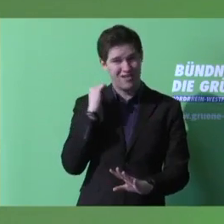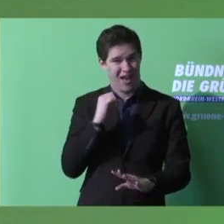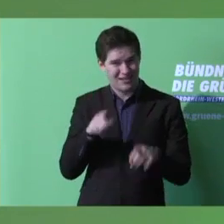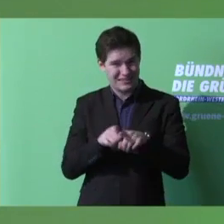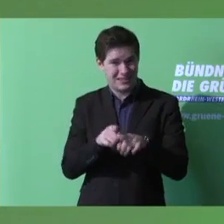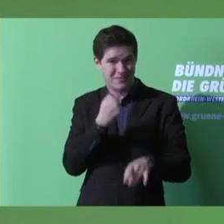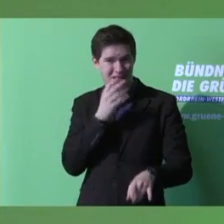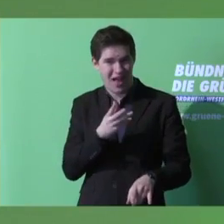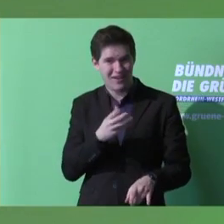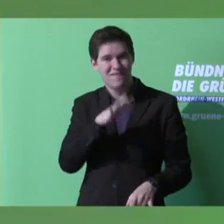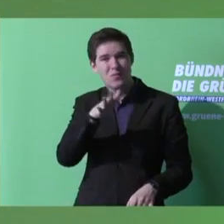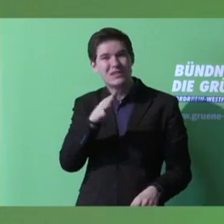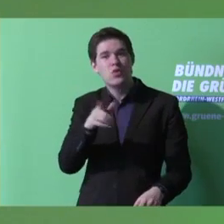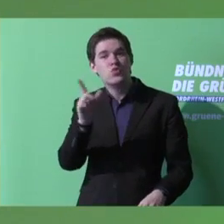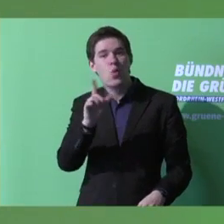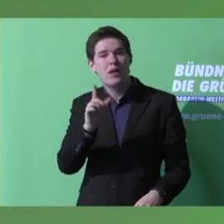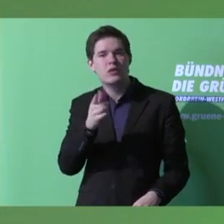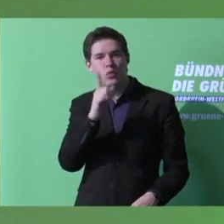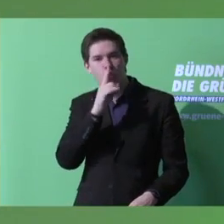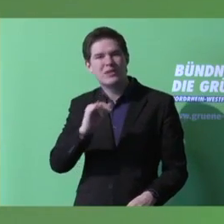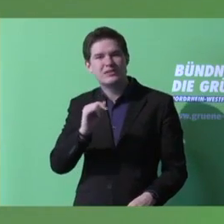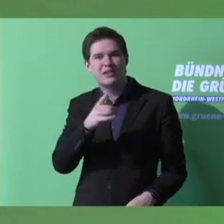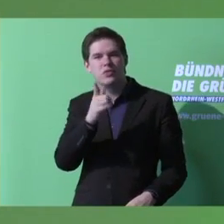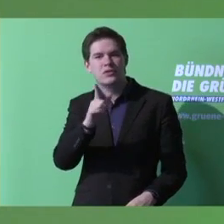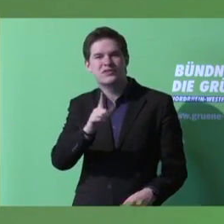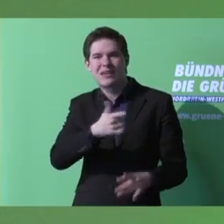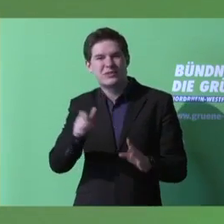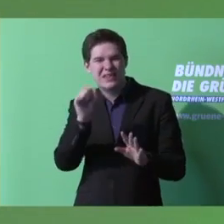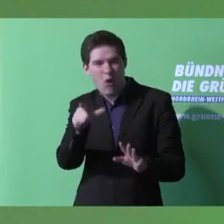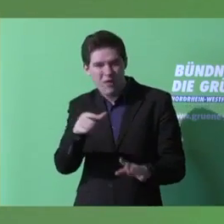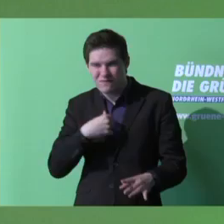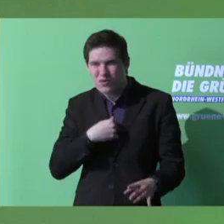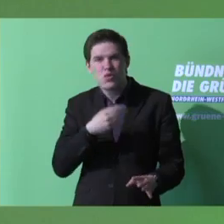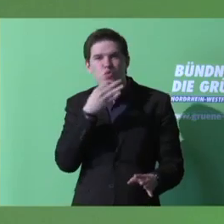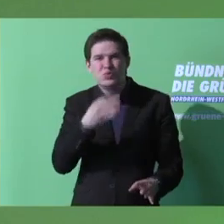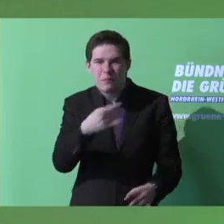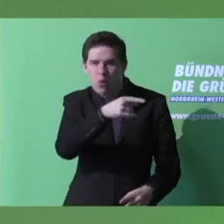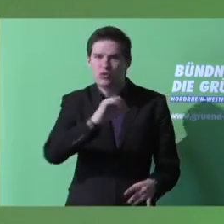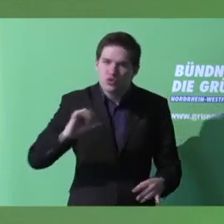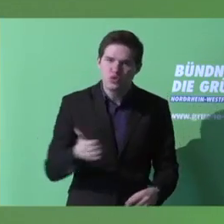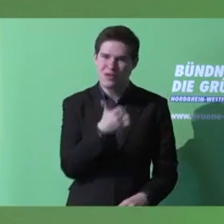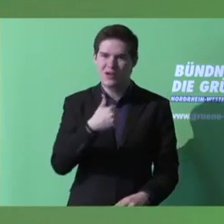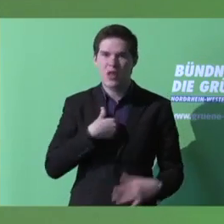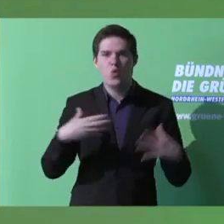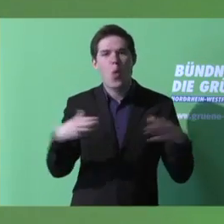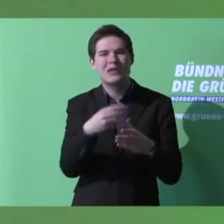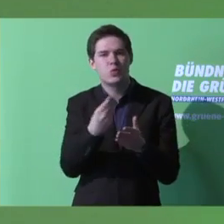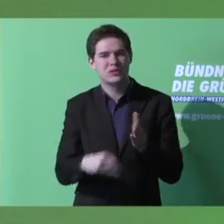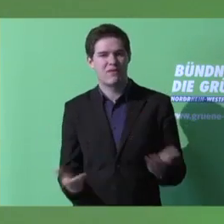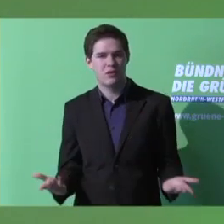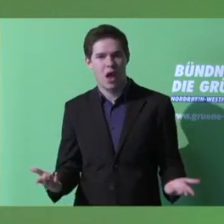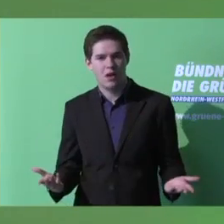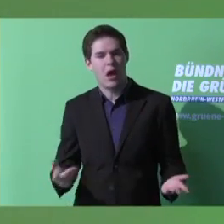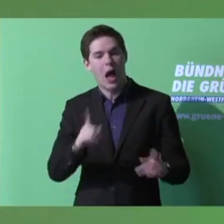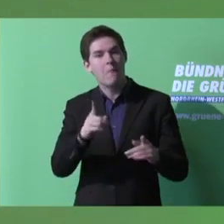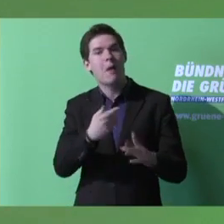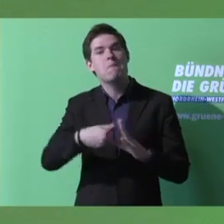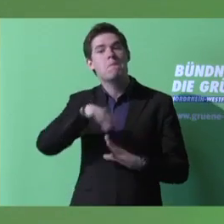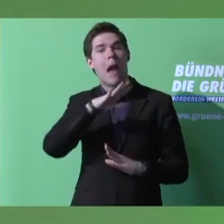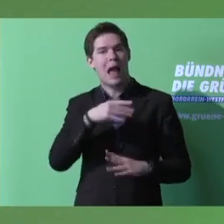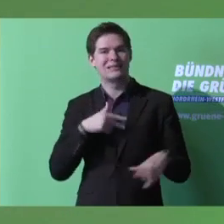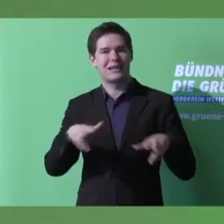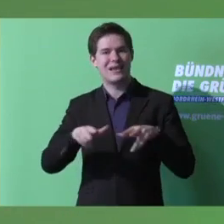15. Juni 2012, haben wir in Duisburg schon wieder einen Koalitionsvertrag, diesmal aber mit einer stabilen